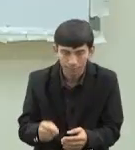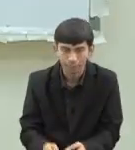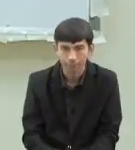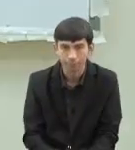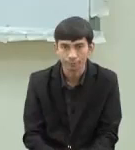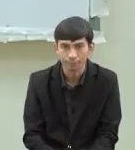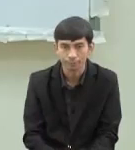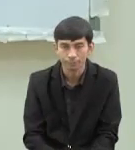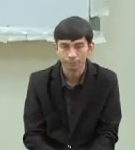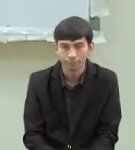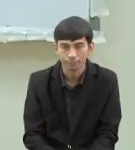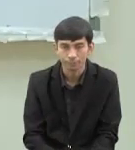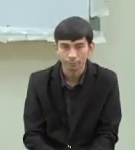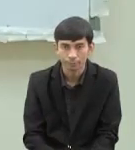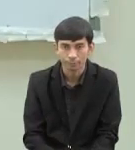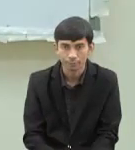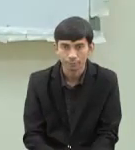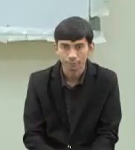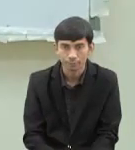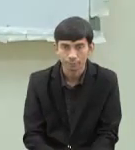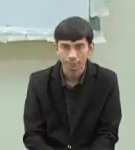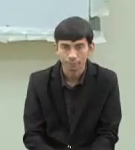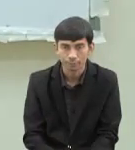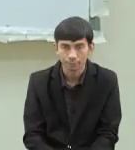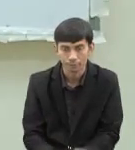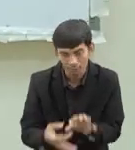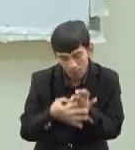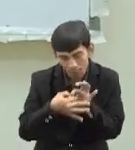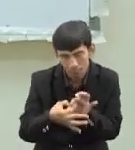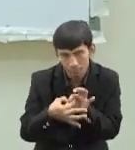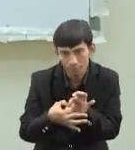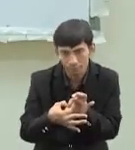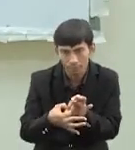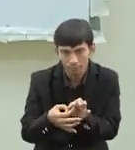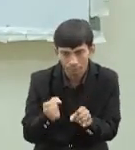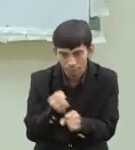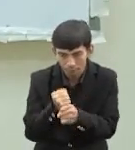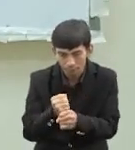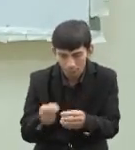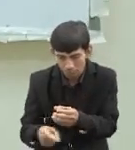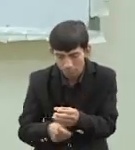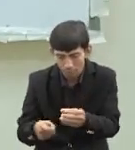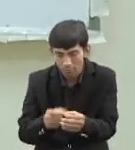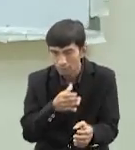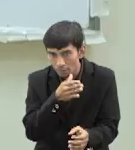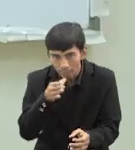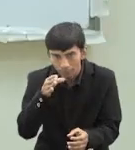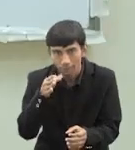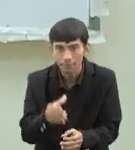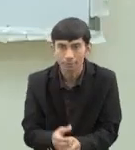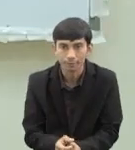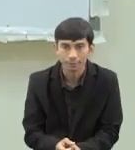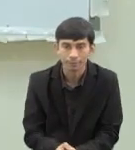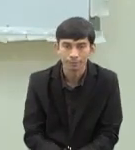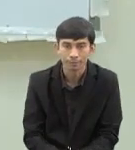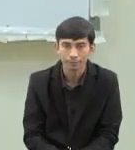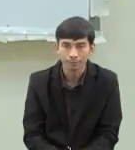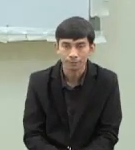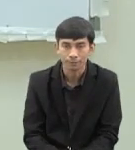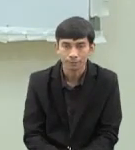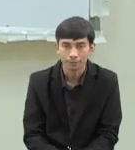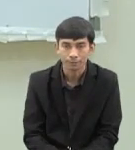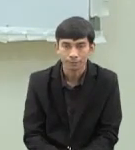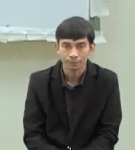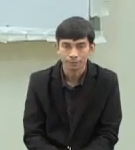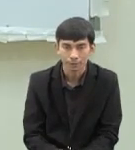chà chẳng ba sân chỉ tẹt tông cho mùi nắng ca thưa sài chồng ca chẳng cái ao cho mùi thời cốn ca thưa sài chồng ca cái ao